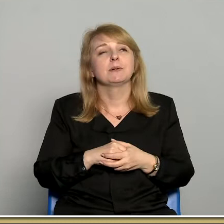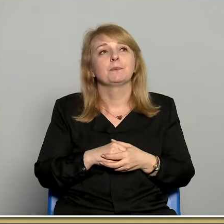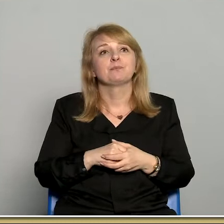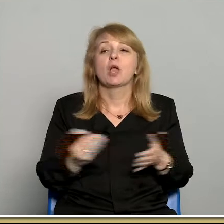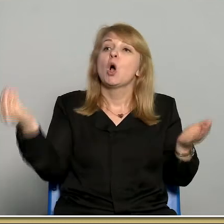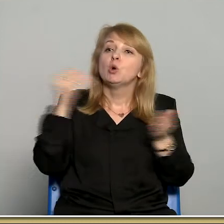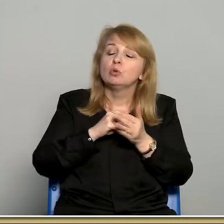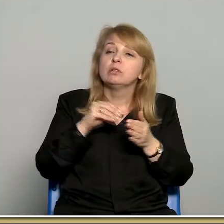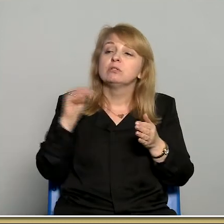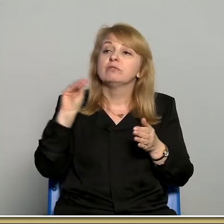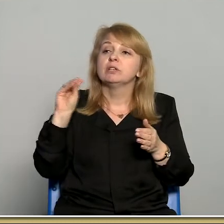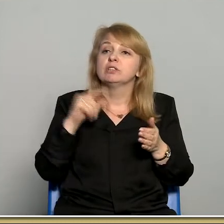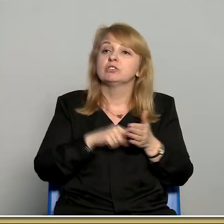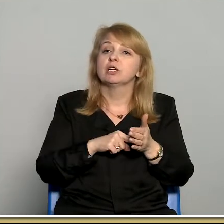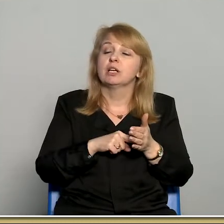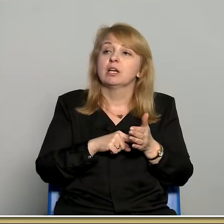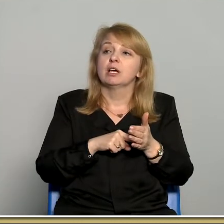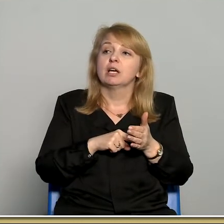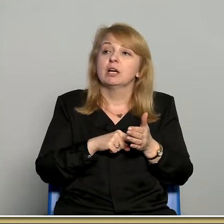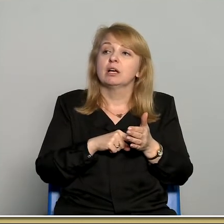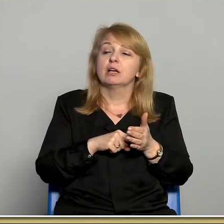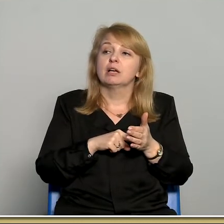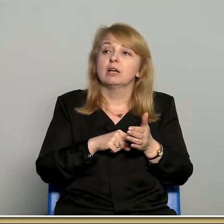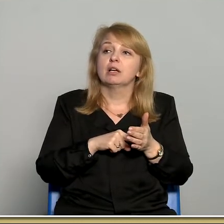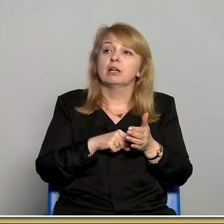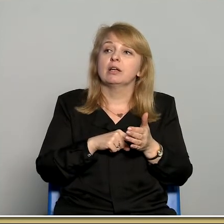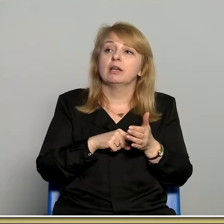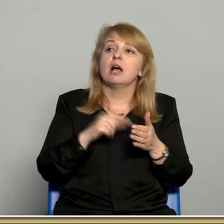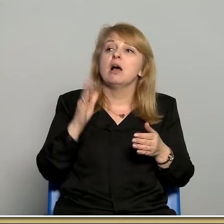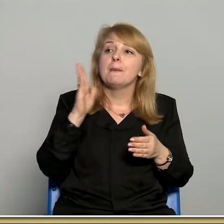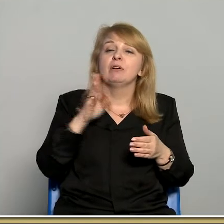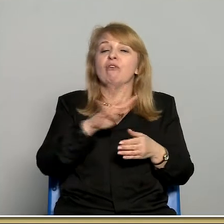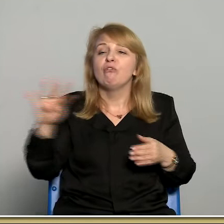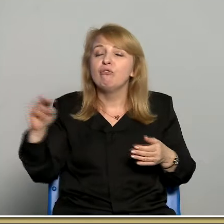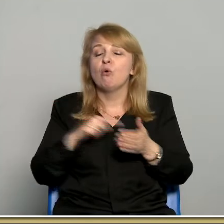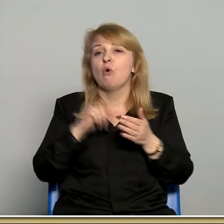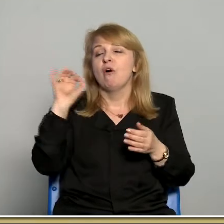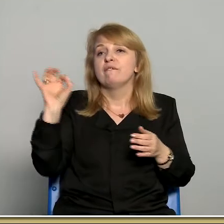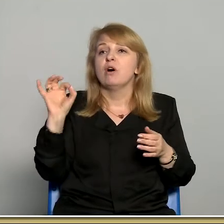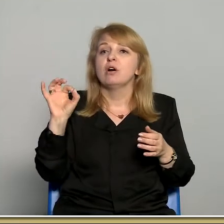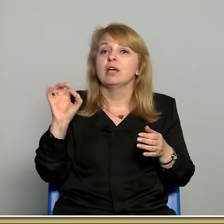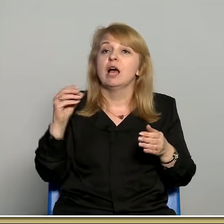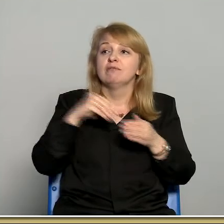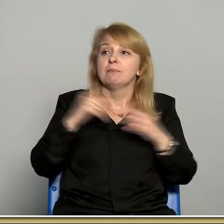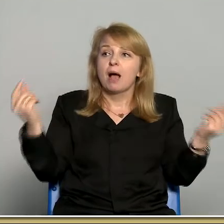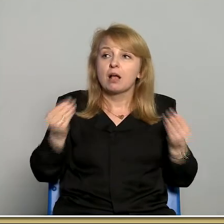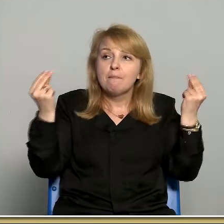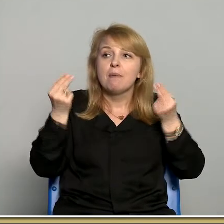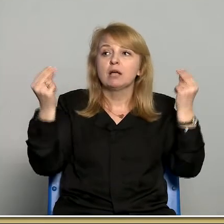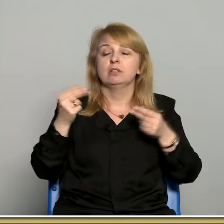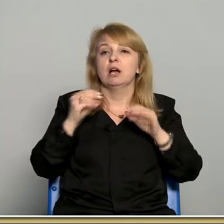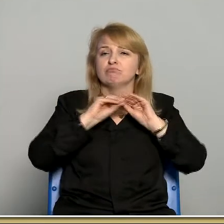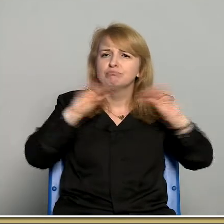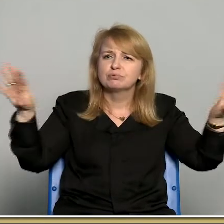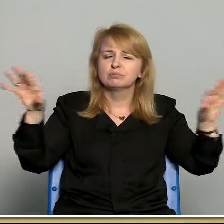Dodatkowo oczywiście, zaraz powiem, przejdę też na końcu do nowej strony internetowej. Strona internetowa, kampanię informacyjną szerokiego zasięgu